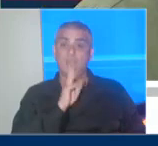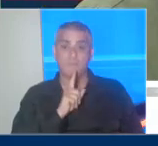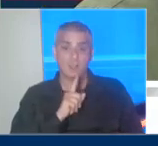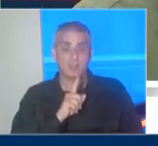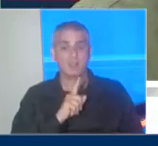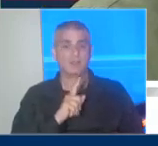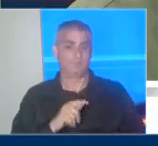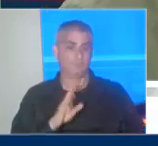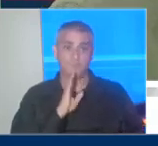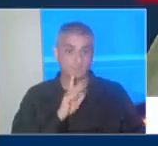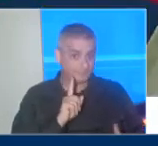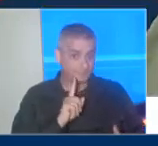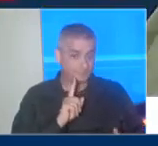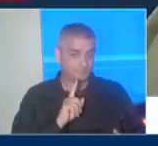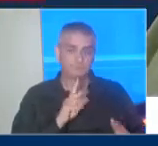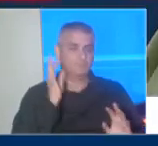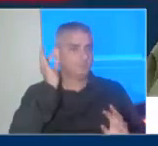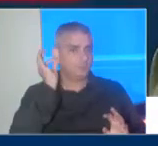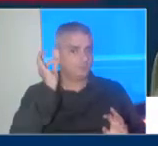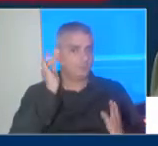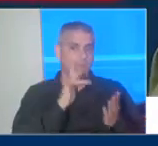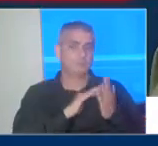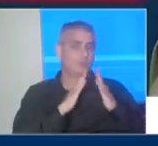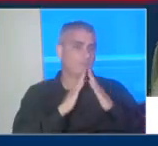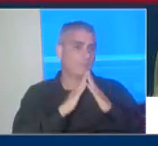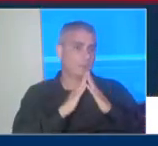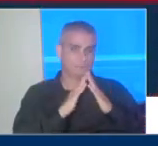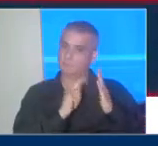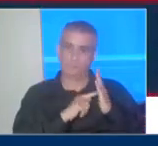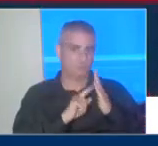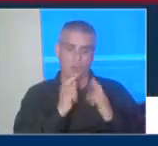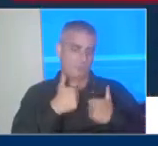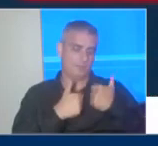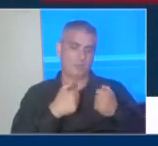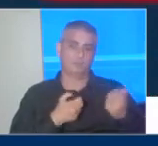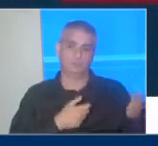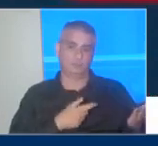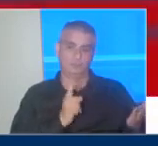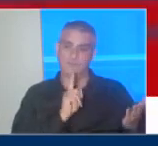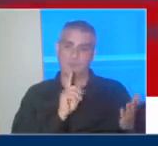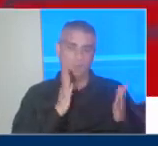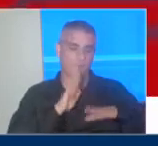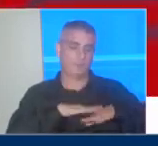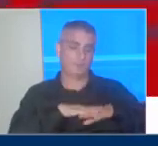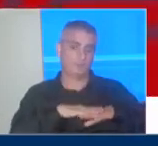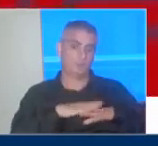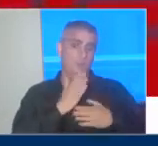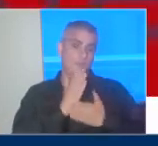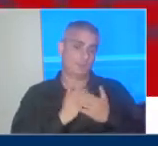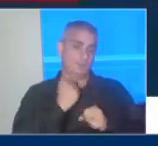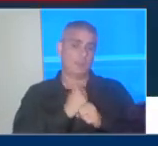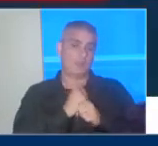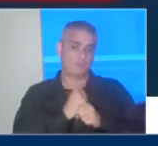היא הבעיה היא שנשים נמצאות בבית ולכן לא מתחרות בשוק ולא מתמקצעות, וחצי כוח